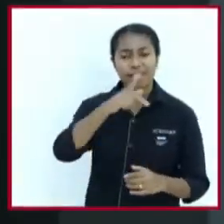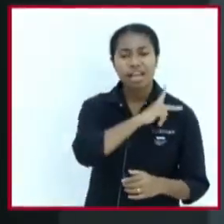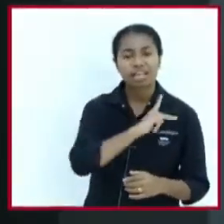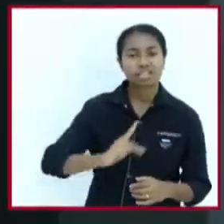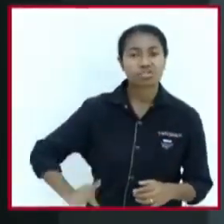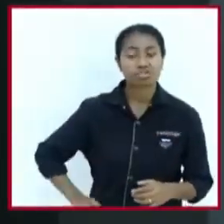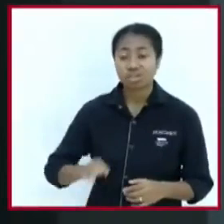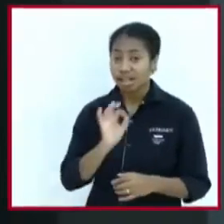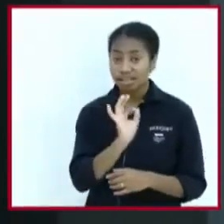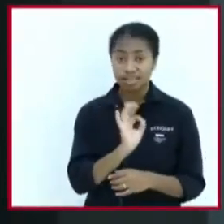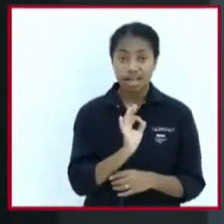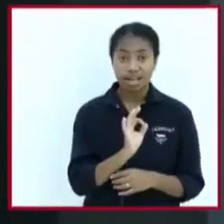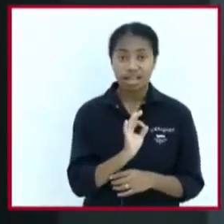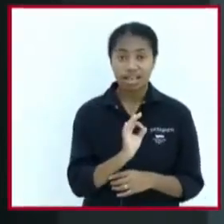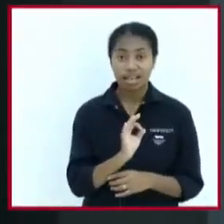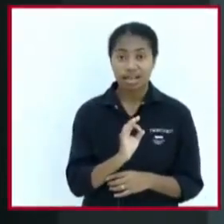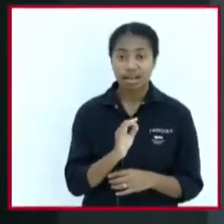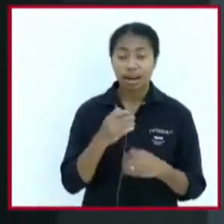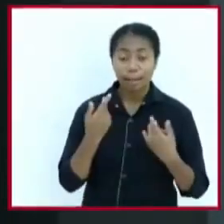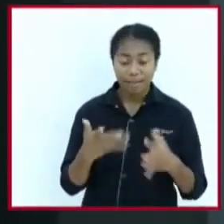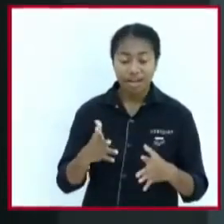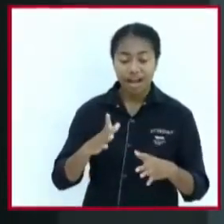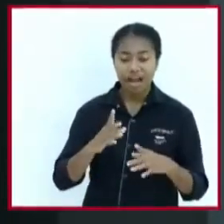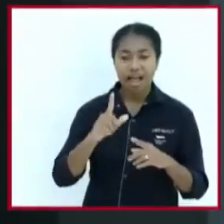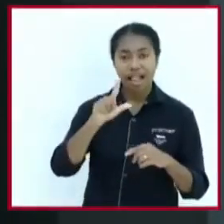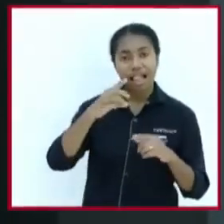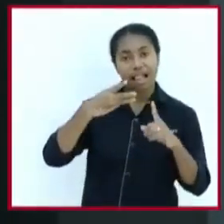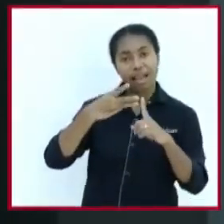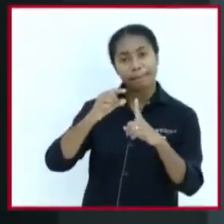Jangan pernah lepaskan